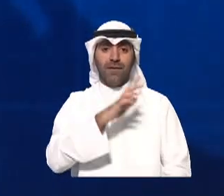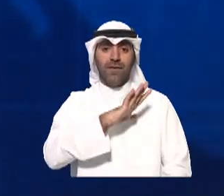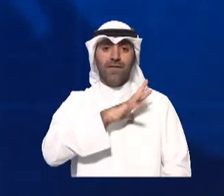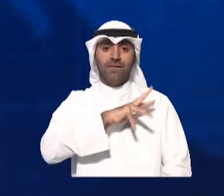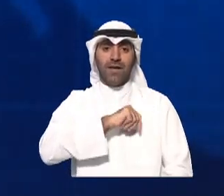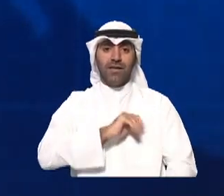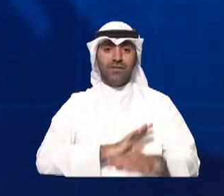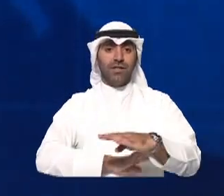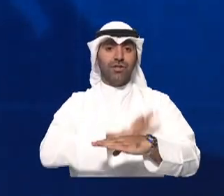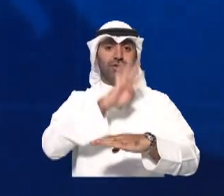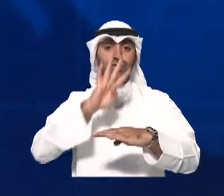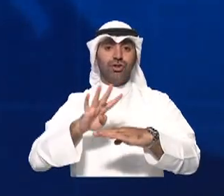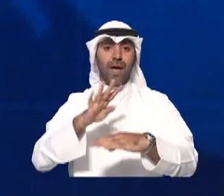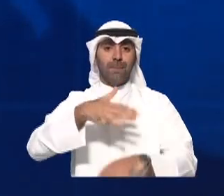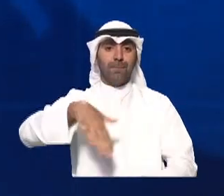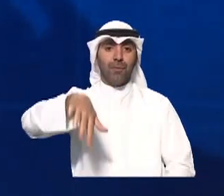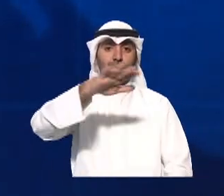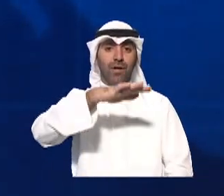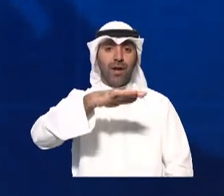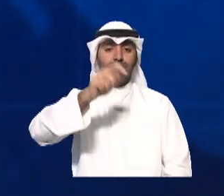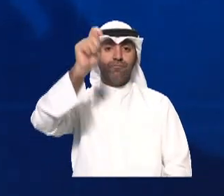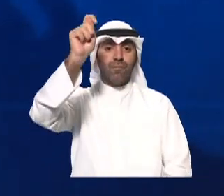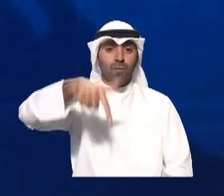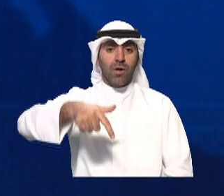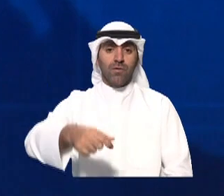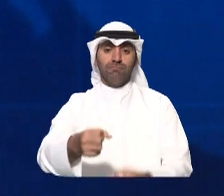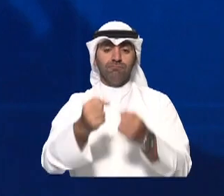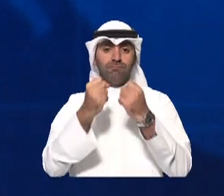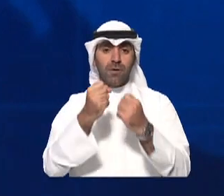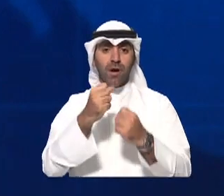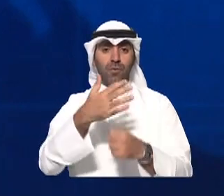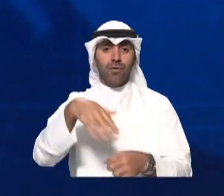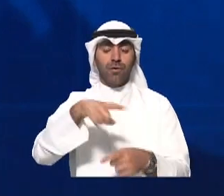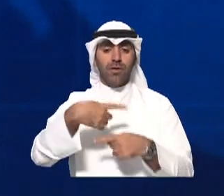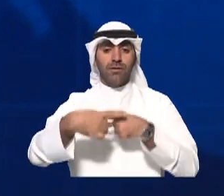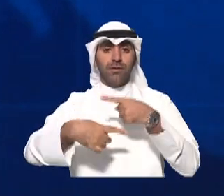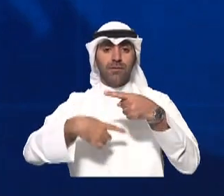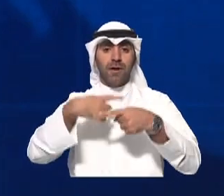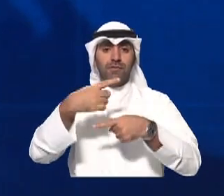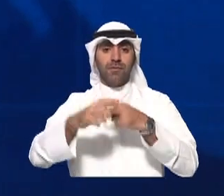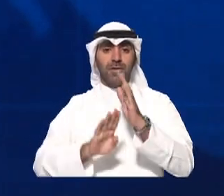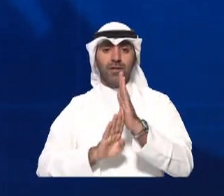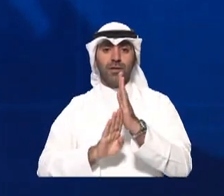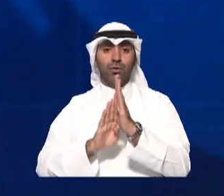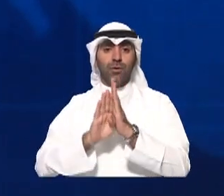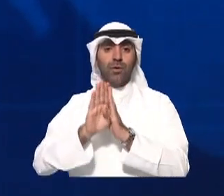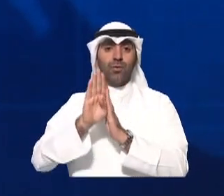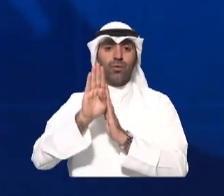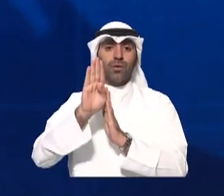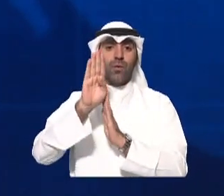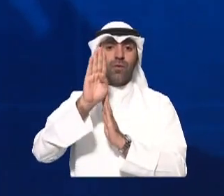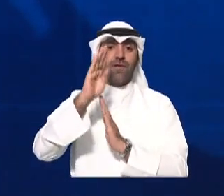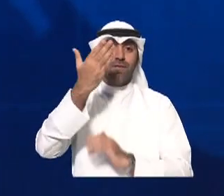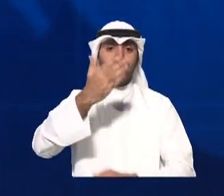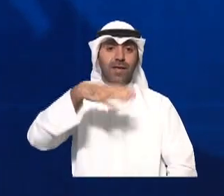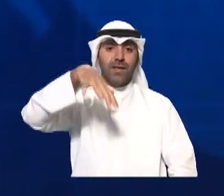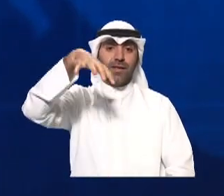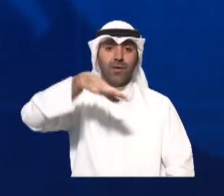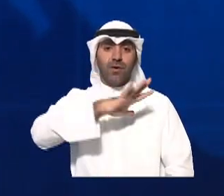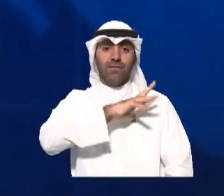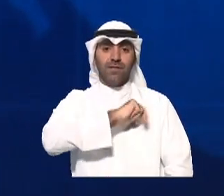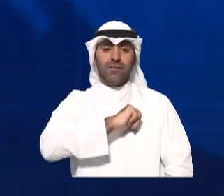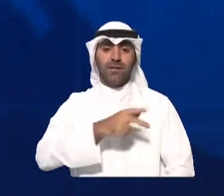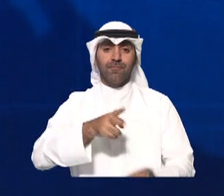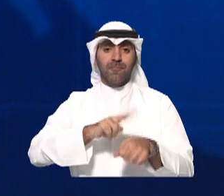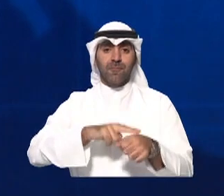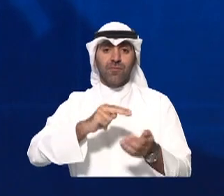من حس وطني عروبي على استكمال مسيرة الراحل بكل اقتدار، وتوجه ببالغ التعازي وخالص